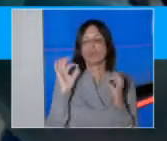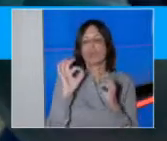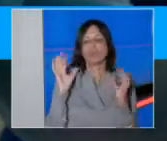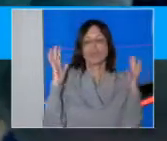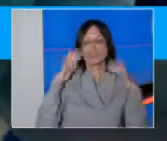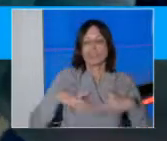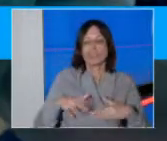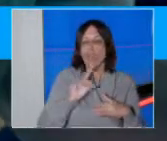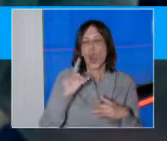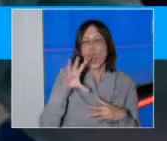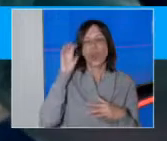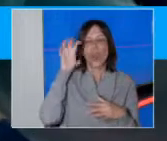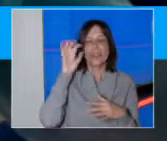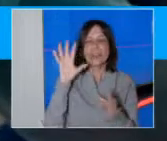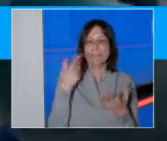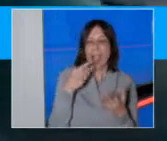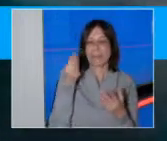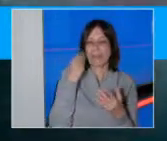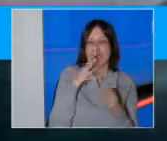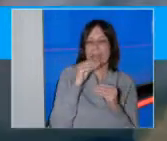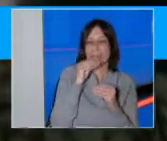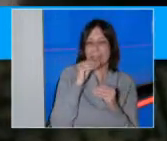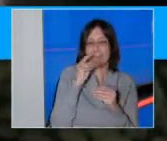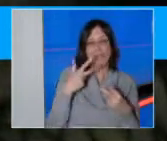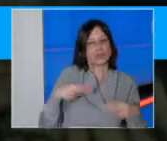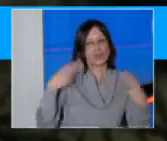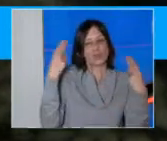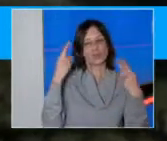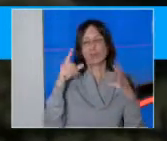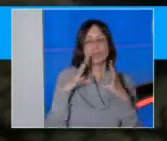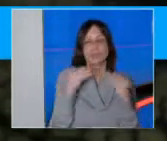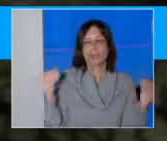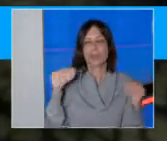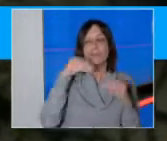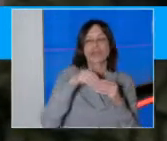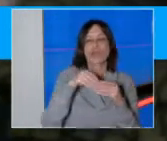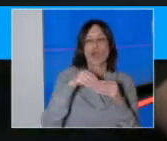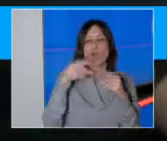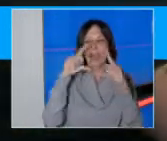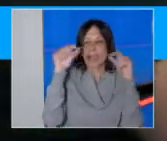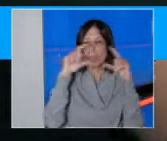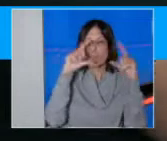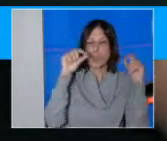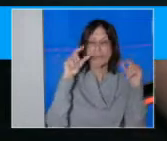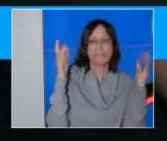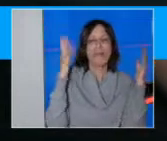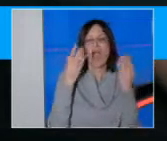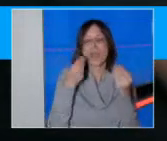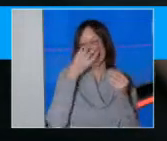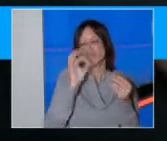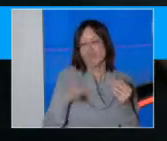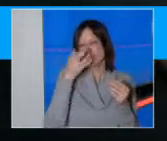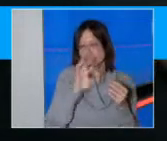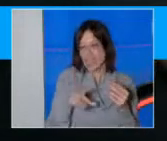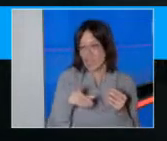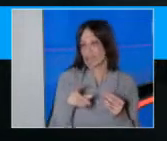לא באמת קולטים מה שמדברים איתם בזום, הם הולכים לאיבוד בתוך הריבוע הזה, אתה רואה יותר ויותר ילדים נושרים, הם מפעילים את הזום, אבל בתכלס הם